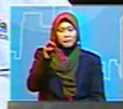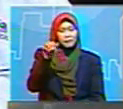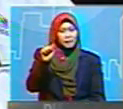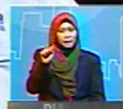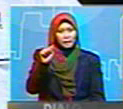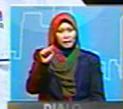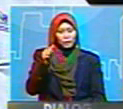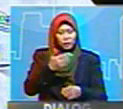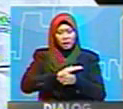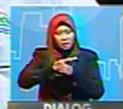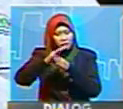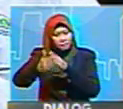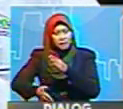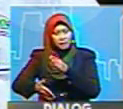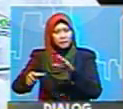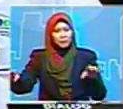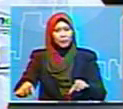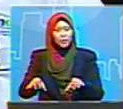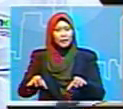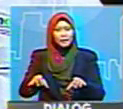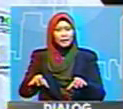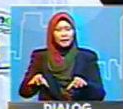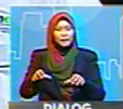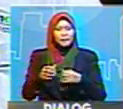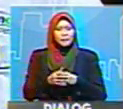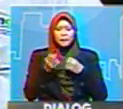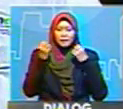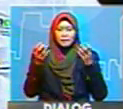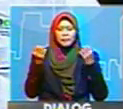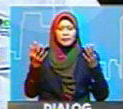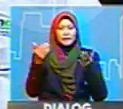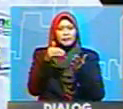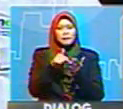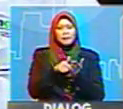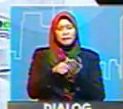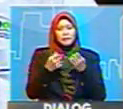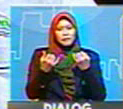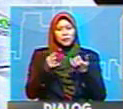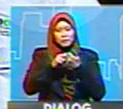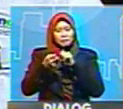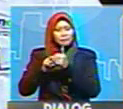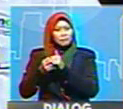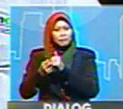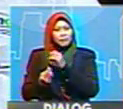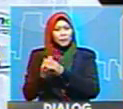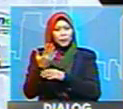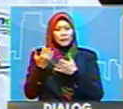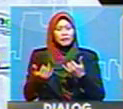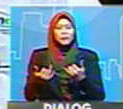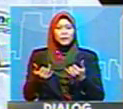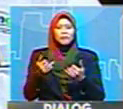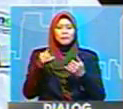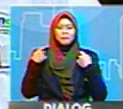ni selesai menjalankan ataupun perfect dari segi kerja dia banyak lagi isu-isu yang ditimbulkan misalnya di pasar Tani